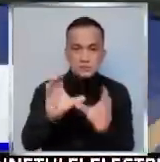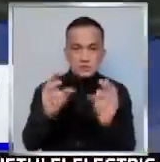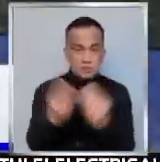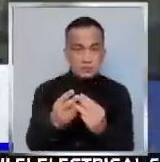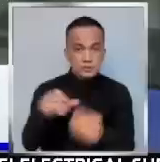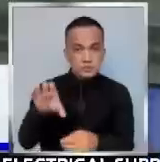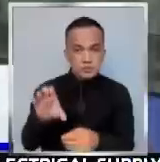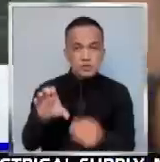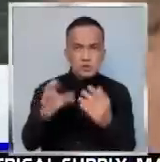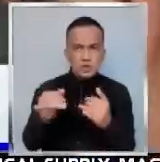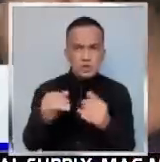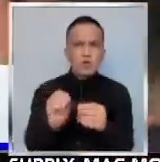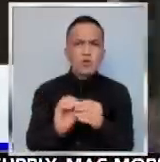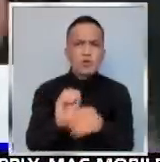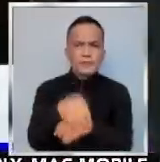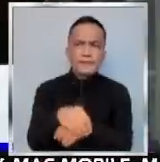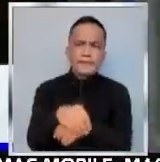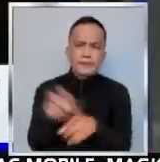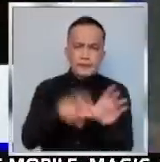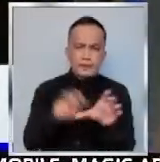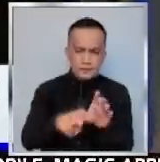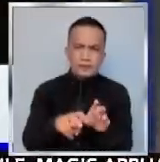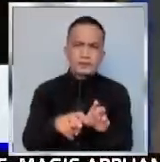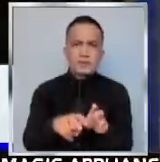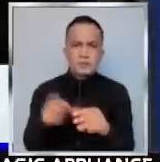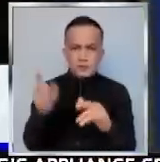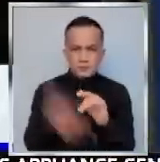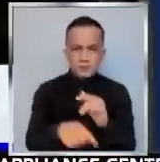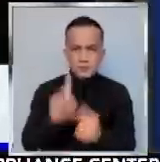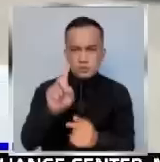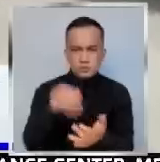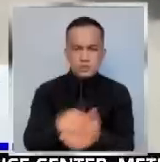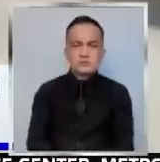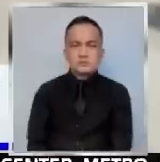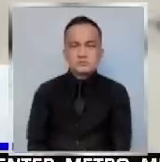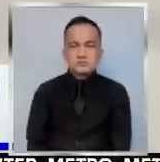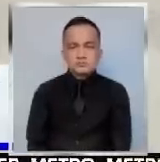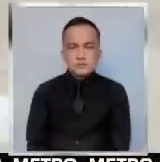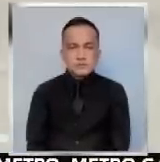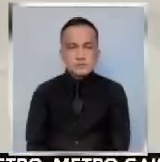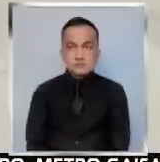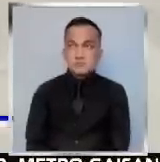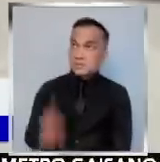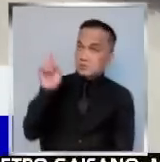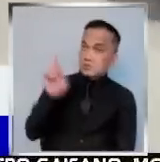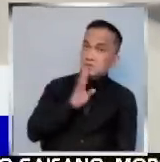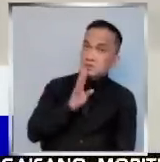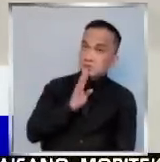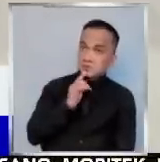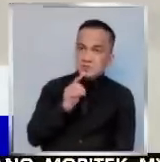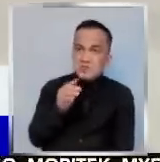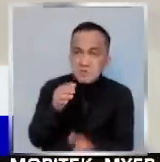ng excess passenger violation. May multa yang 1,000 piso. Ang most excuses po ng mga ibang konduktor sa